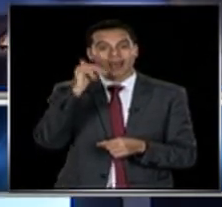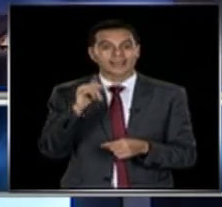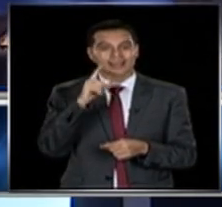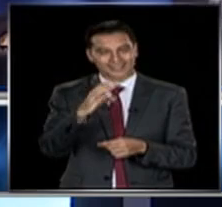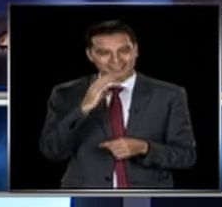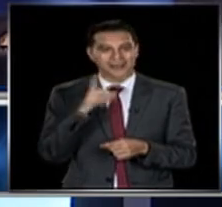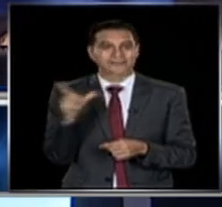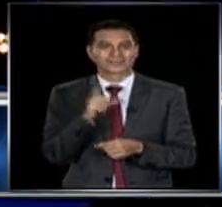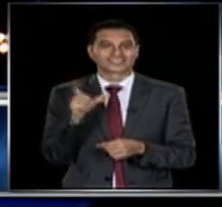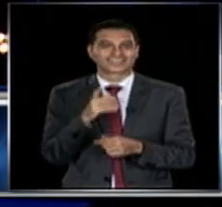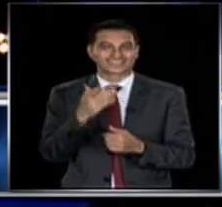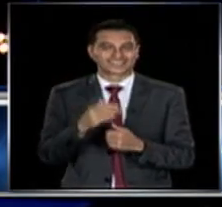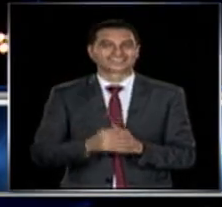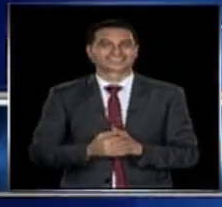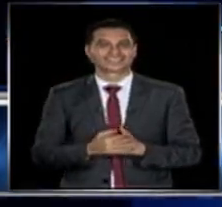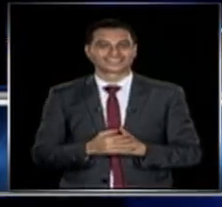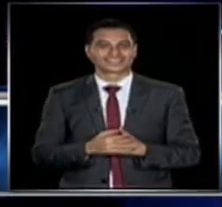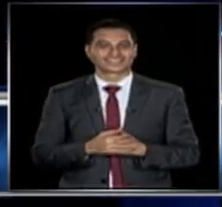صحيحة.